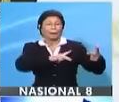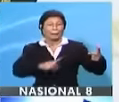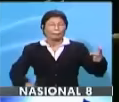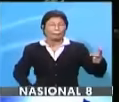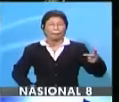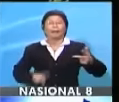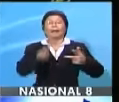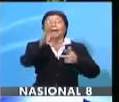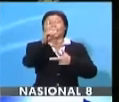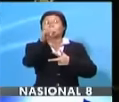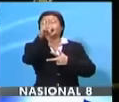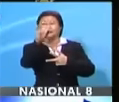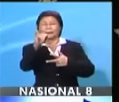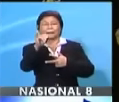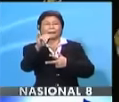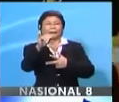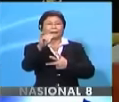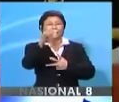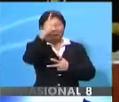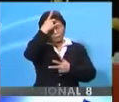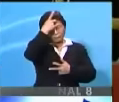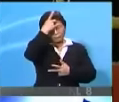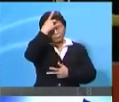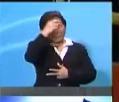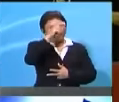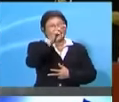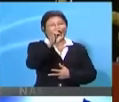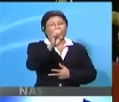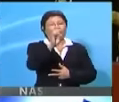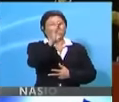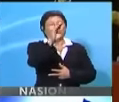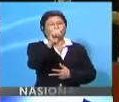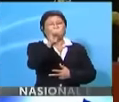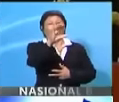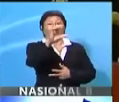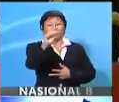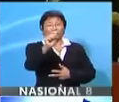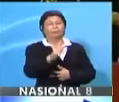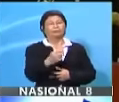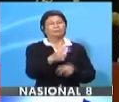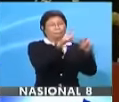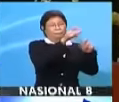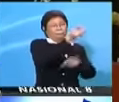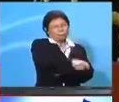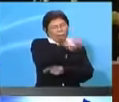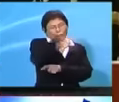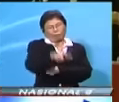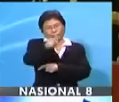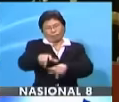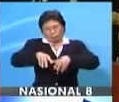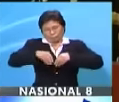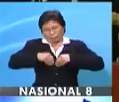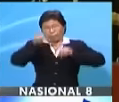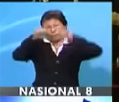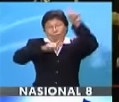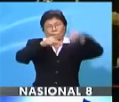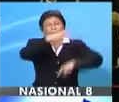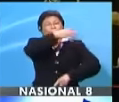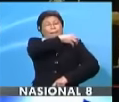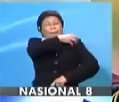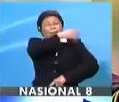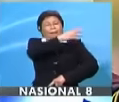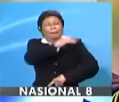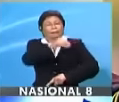Kementerian Perdagangan Antarabangsa dan Industri Dato' Rebecca Stamaria. Masing-masing menerima darjah kebesaran Panglima Setia